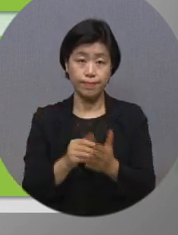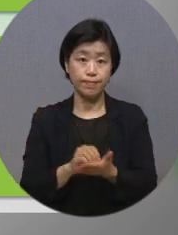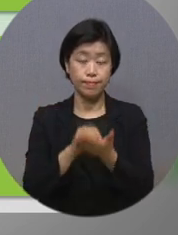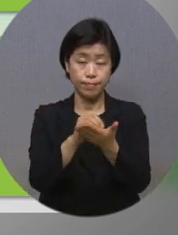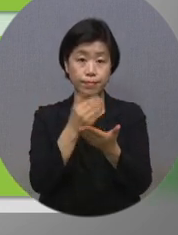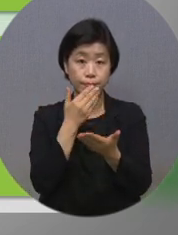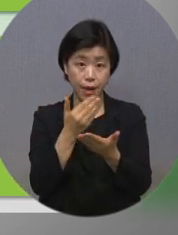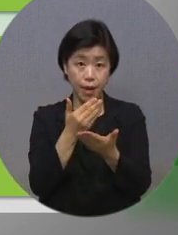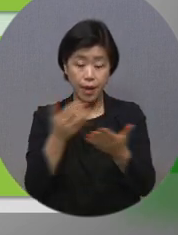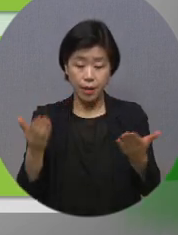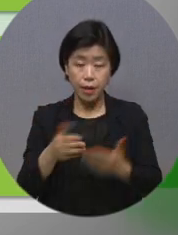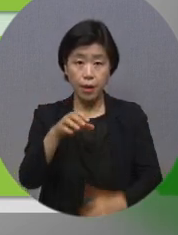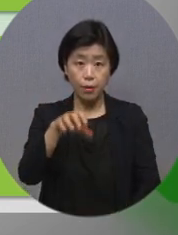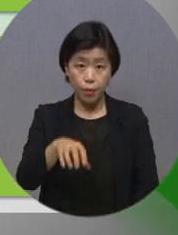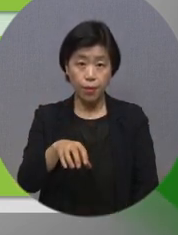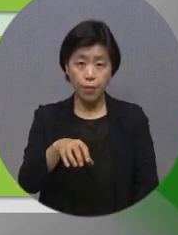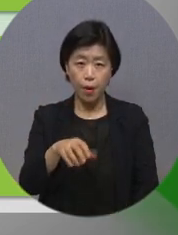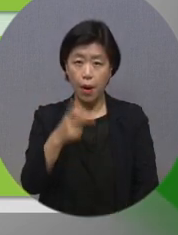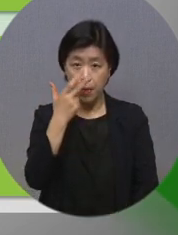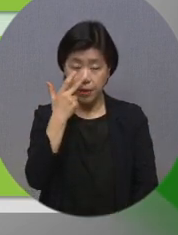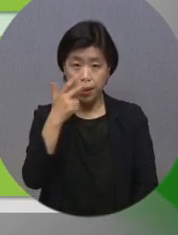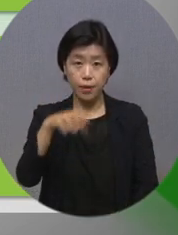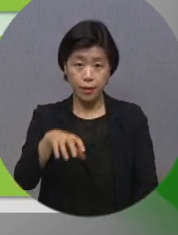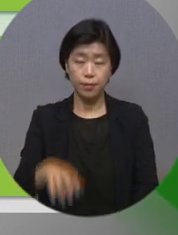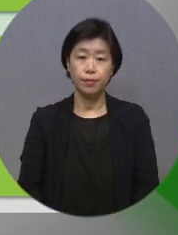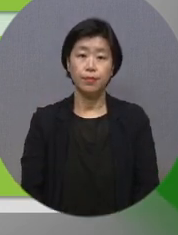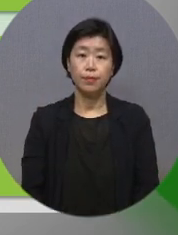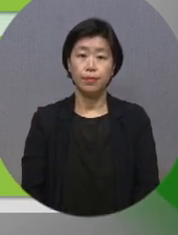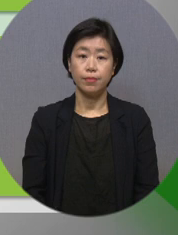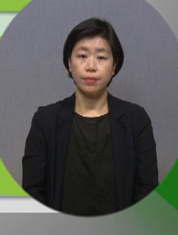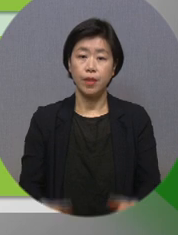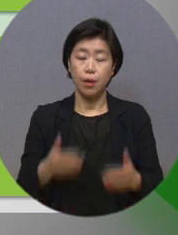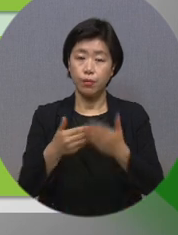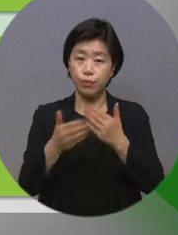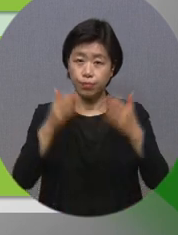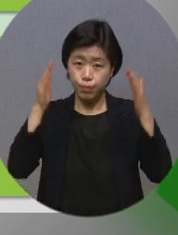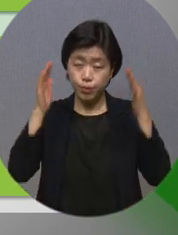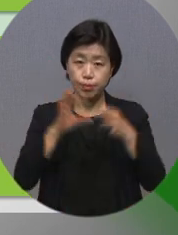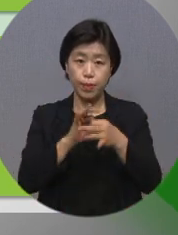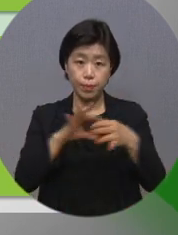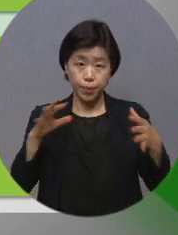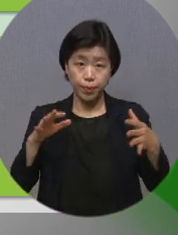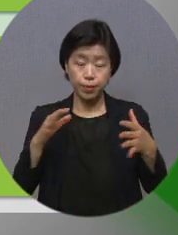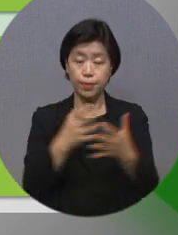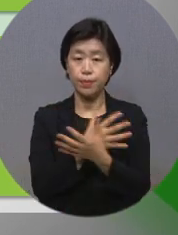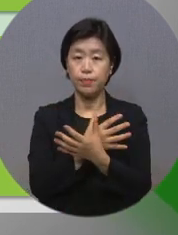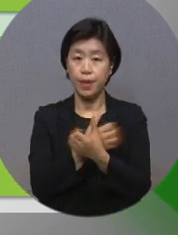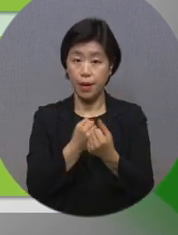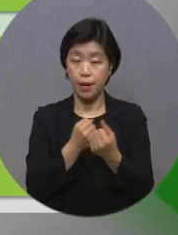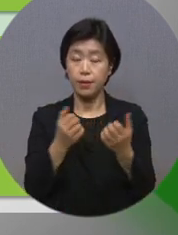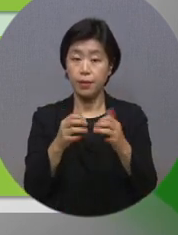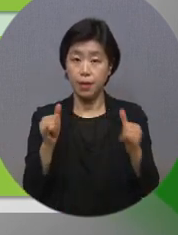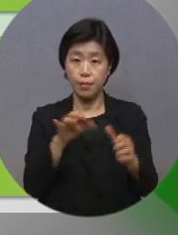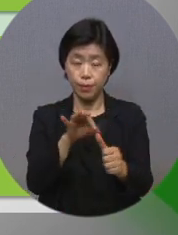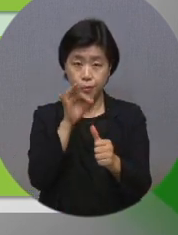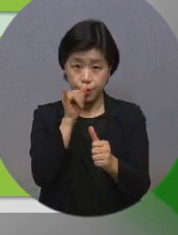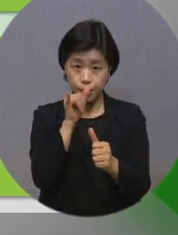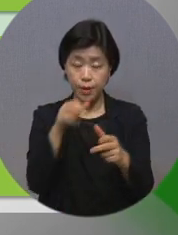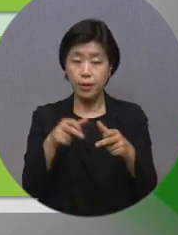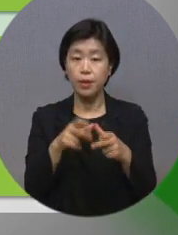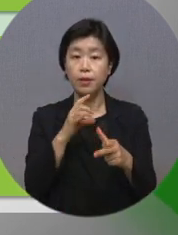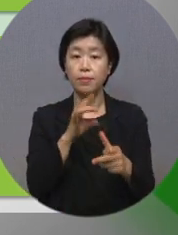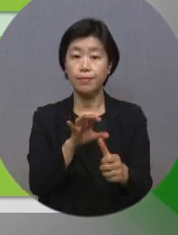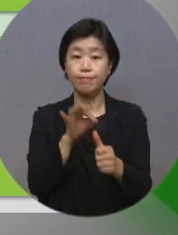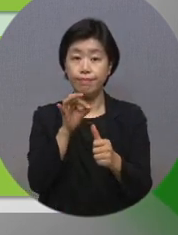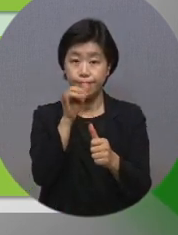경기 평택시입니다. 경력과 학력은 무관하며 계약직을 채용합니다. 장애인만 채용하며 담당